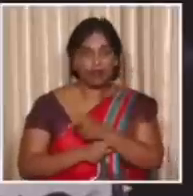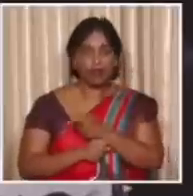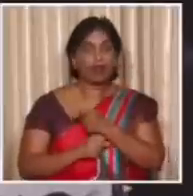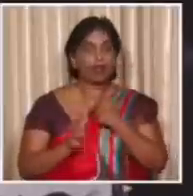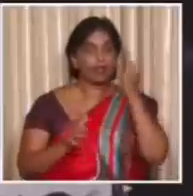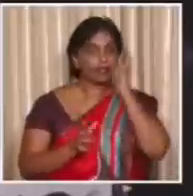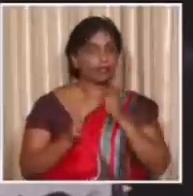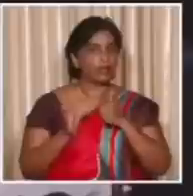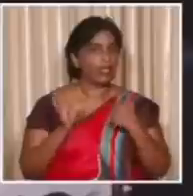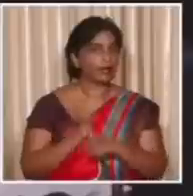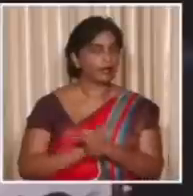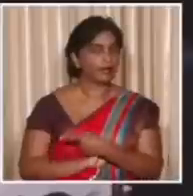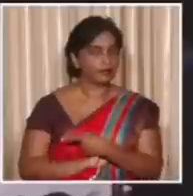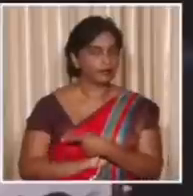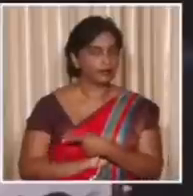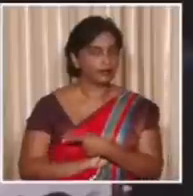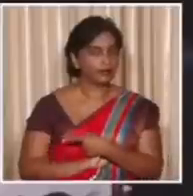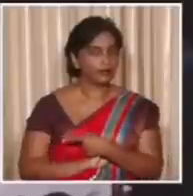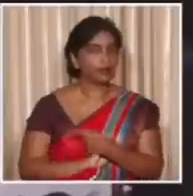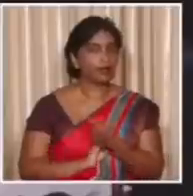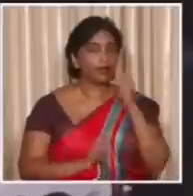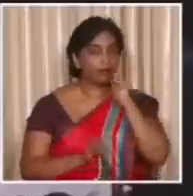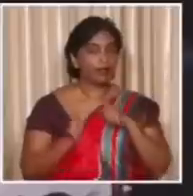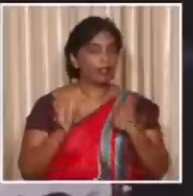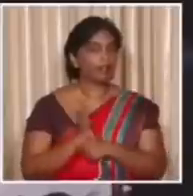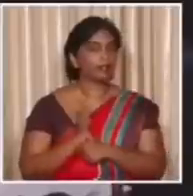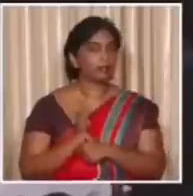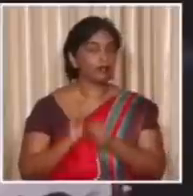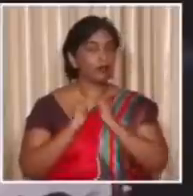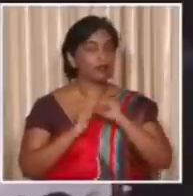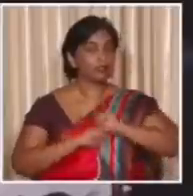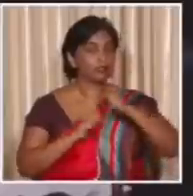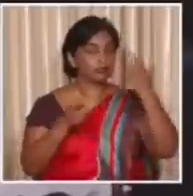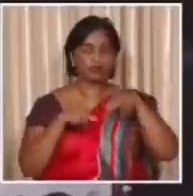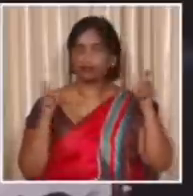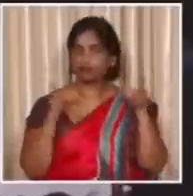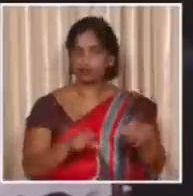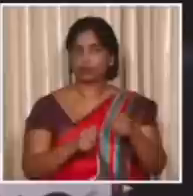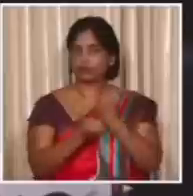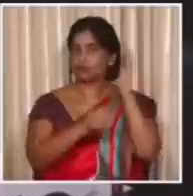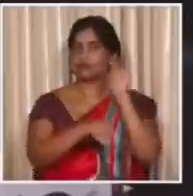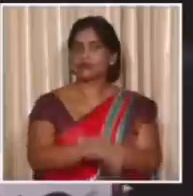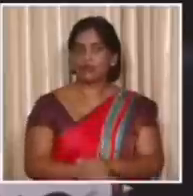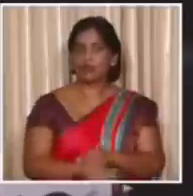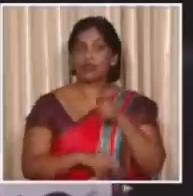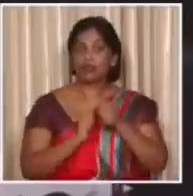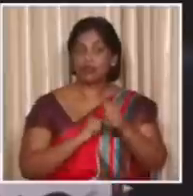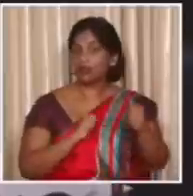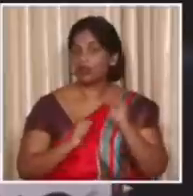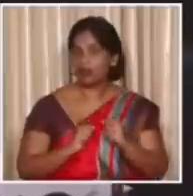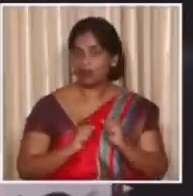පනත මොකද්ද ප්‍රතිතස්ත පනත එන වෘත්තීය සමිතිය තහනම් කරන්න ඒ අත්තඩම් කොට ගන්න මොකද්ද මේ කරමින්